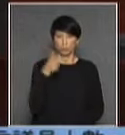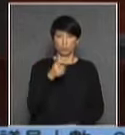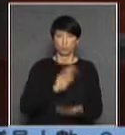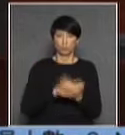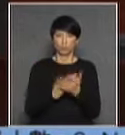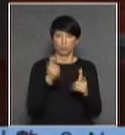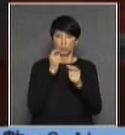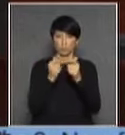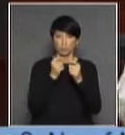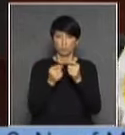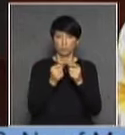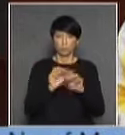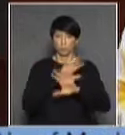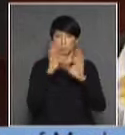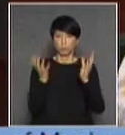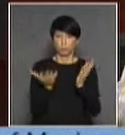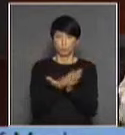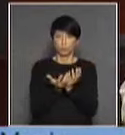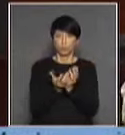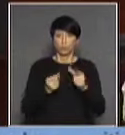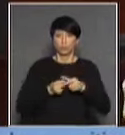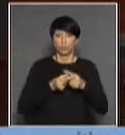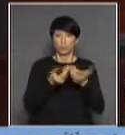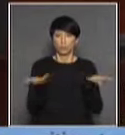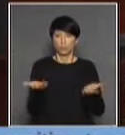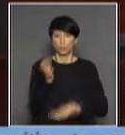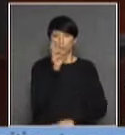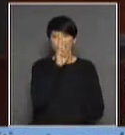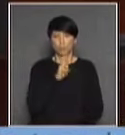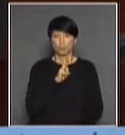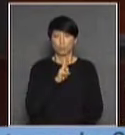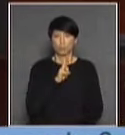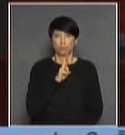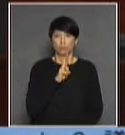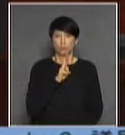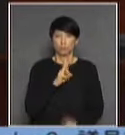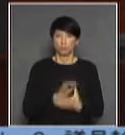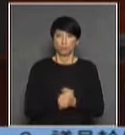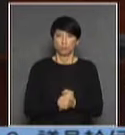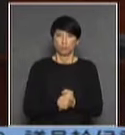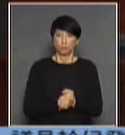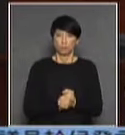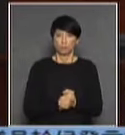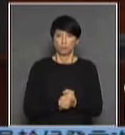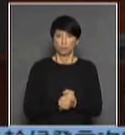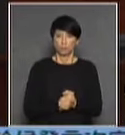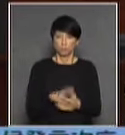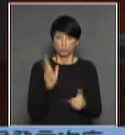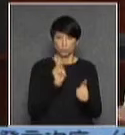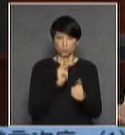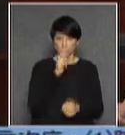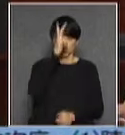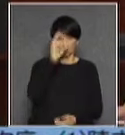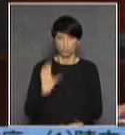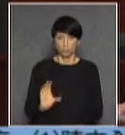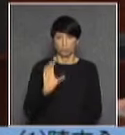是完全呢是拒绝这个的公开。一个政府即是透过公帑资助这些机